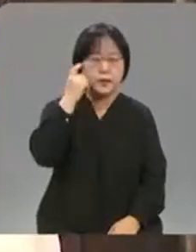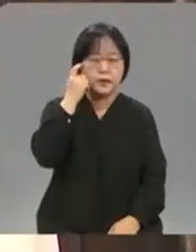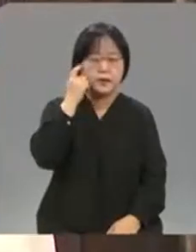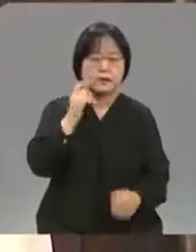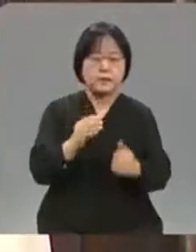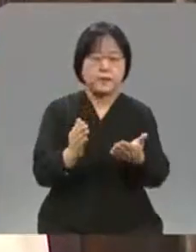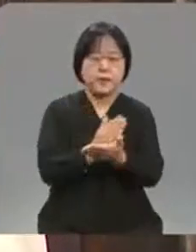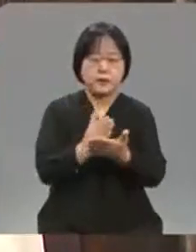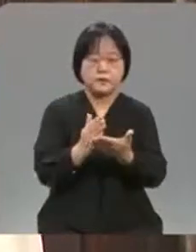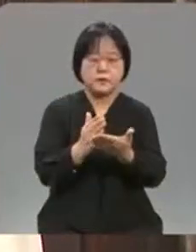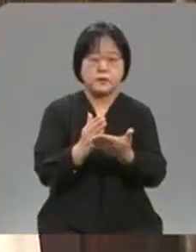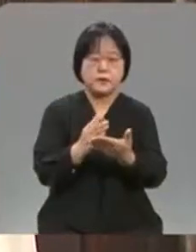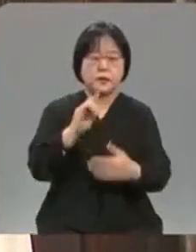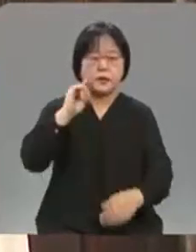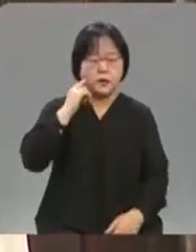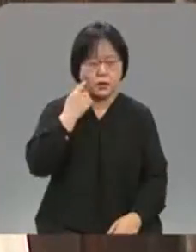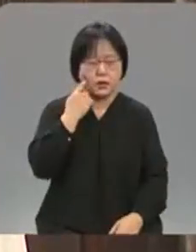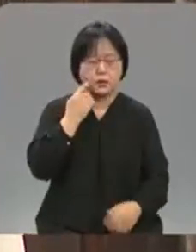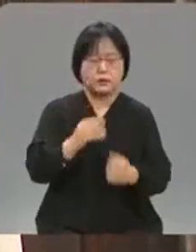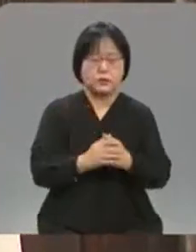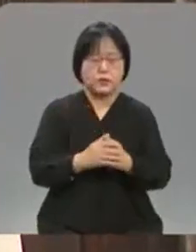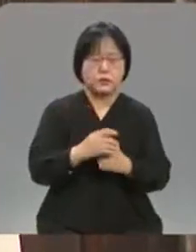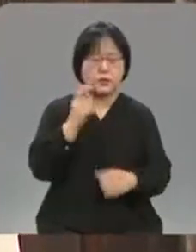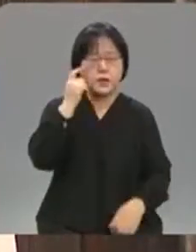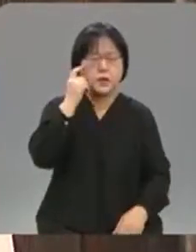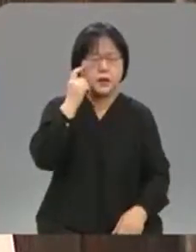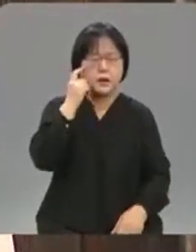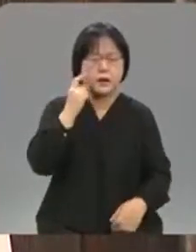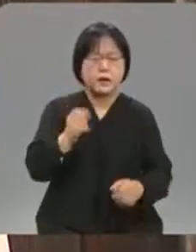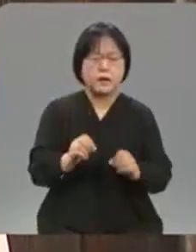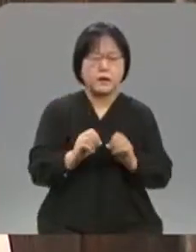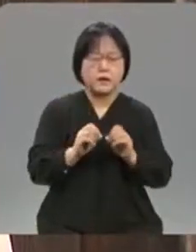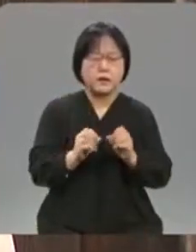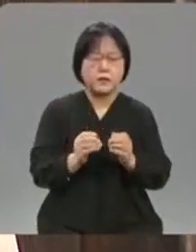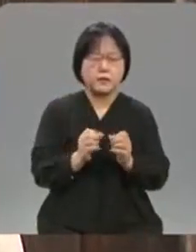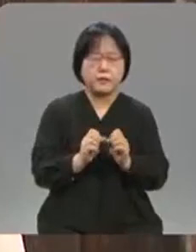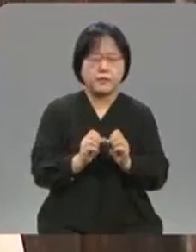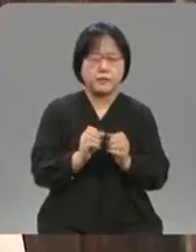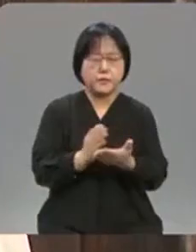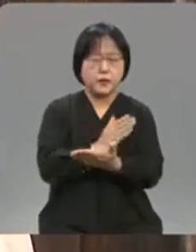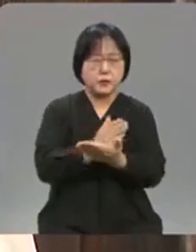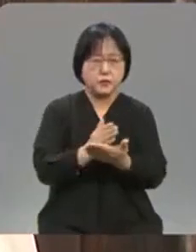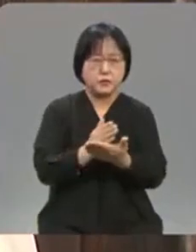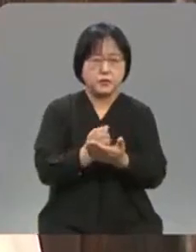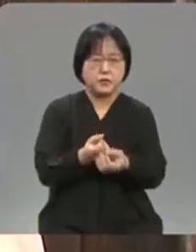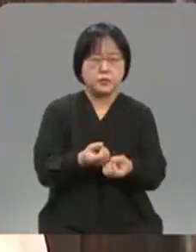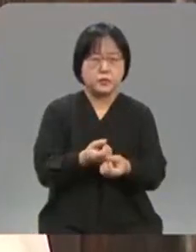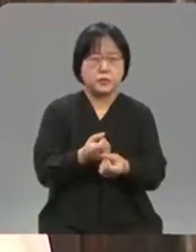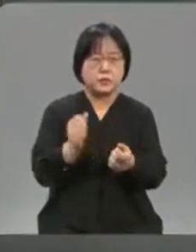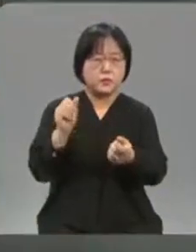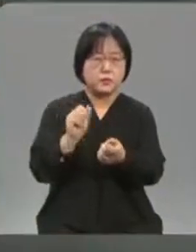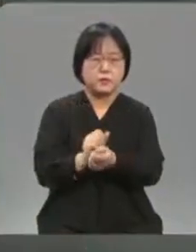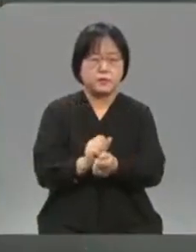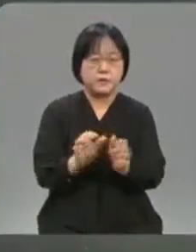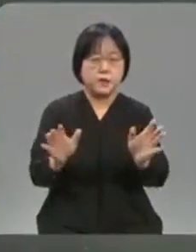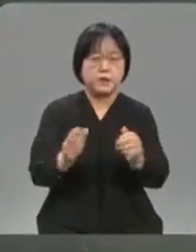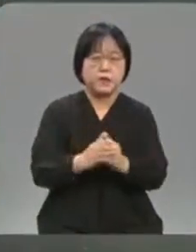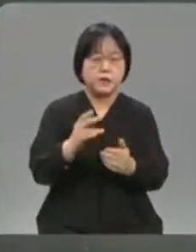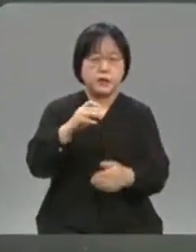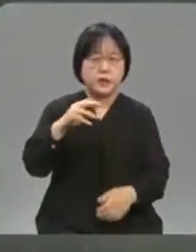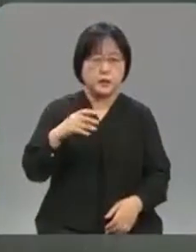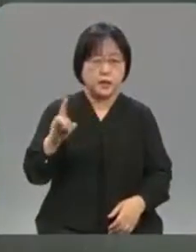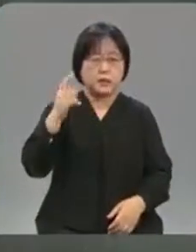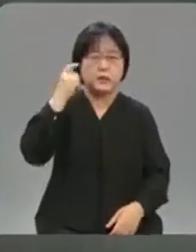수 있는 그러한 아름다움이 이제 우리가 널리 퍼졌으면 하는 그런 마음이 있습니다. 타인능의